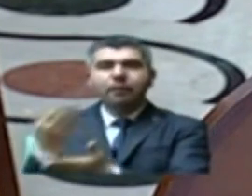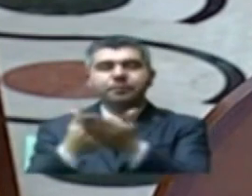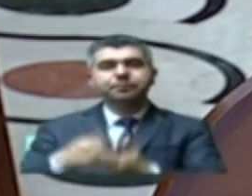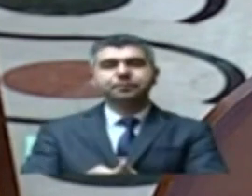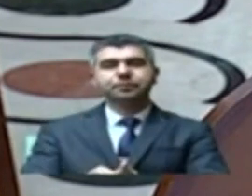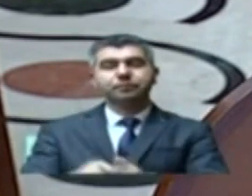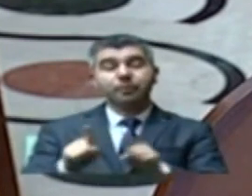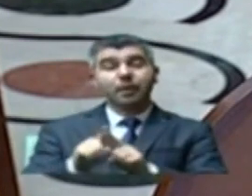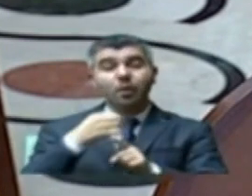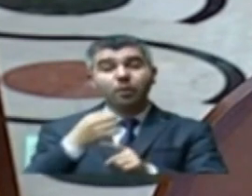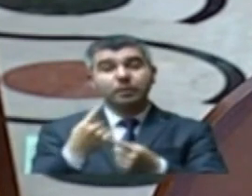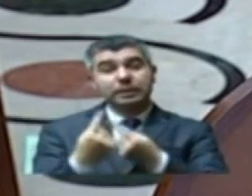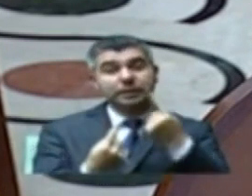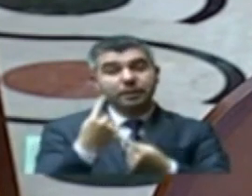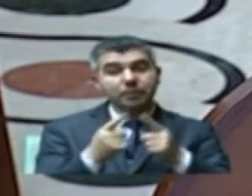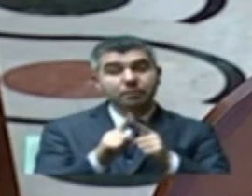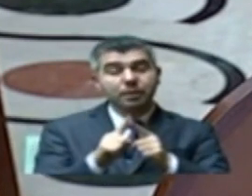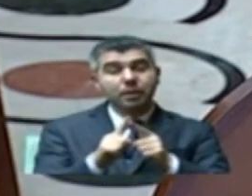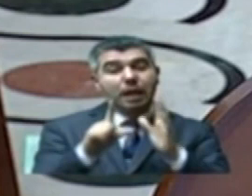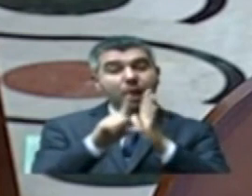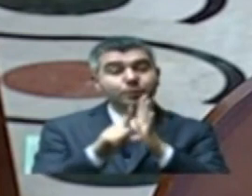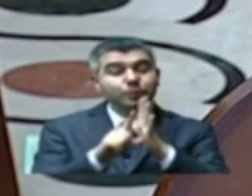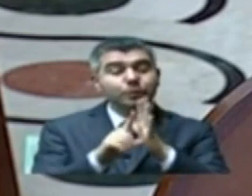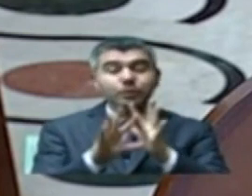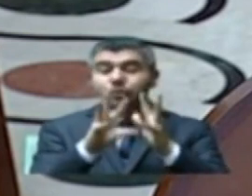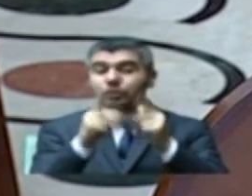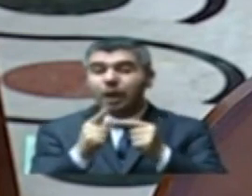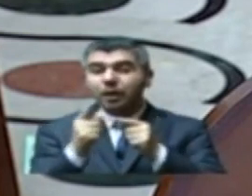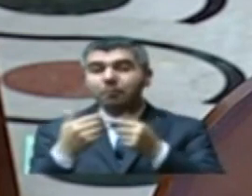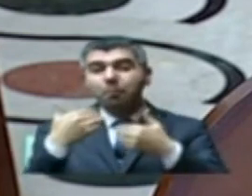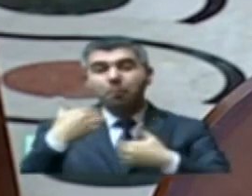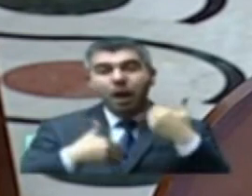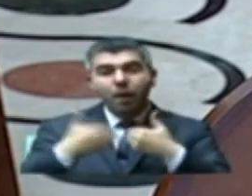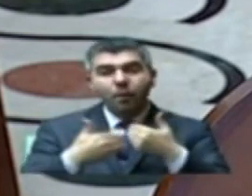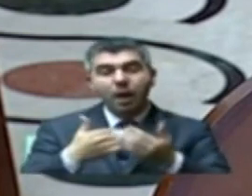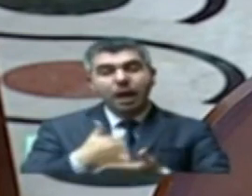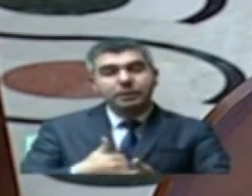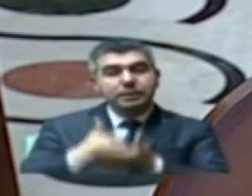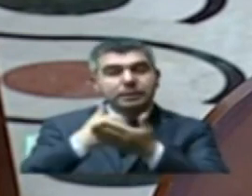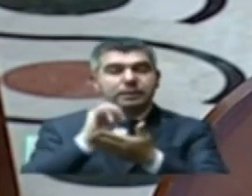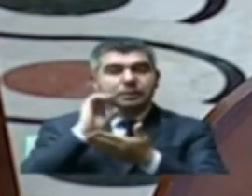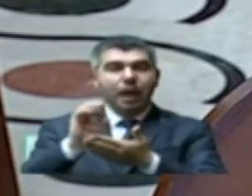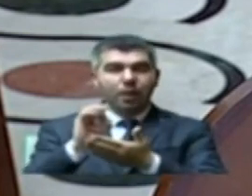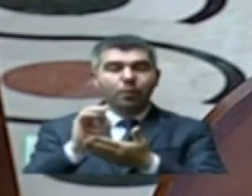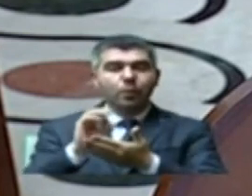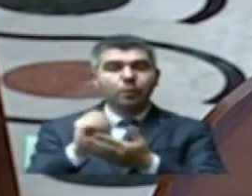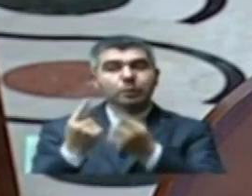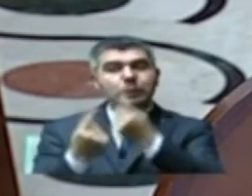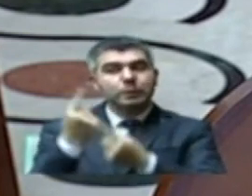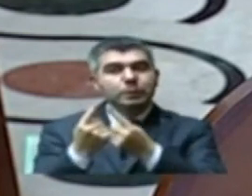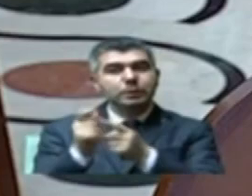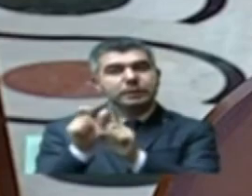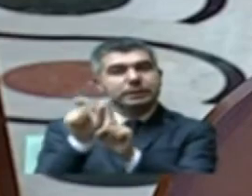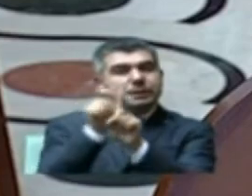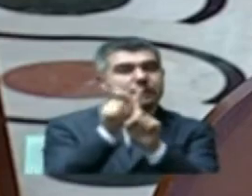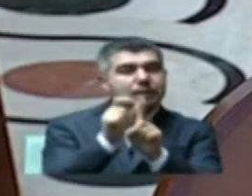هذا وقف على أن نحدد النظام لتقييم الإعاقة باش تعطى هذا الدعم في إطار الاستهداف اللي